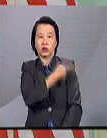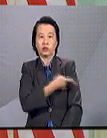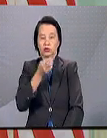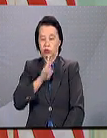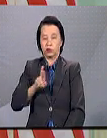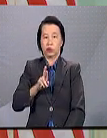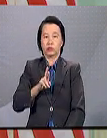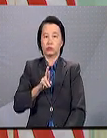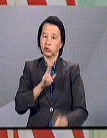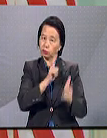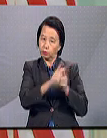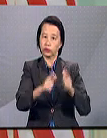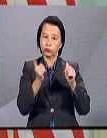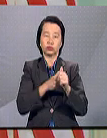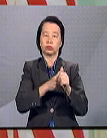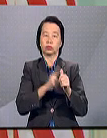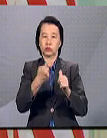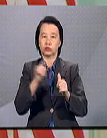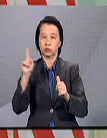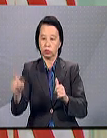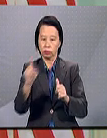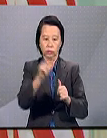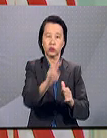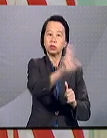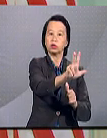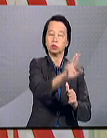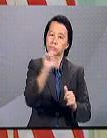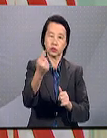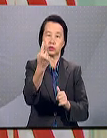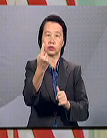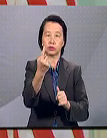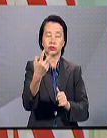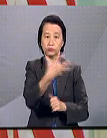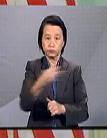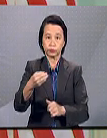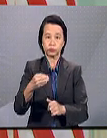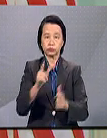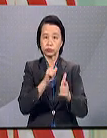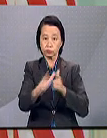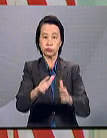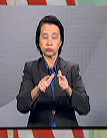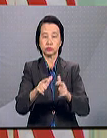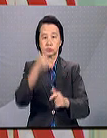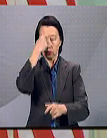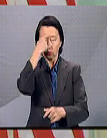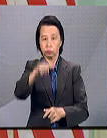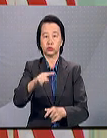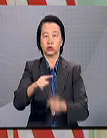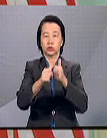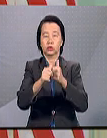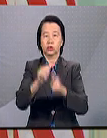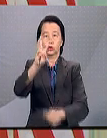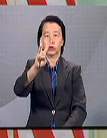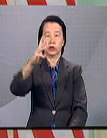agama sahaja. Ya, dan kebenaran ini adalah untuk